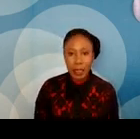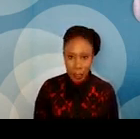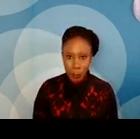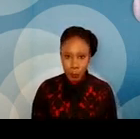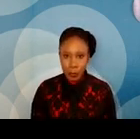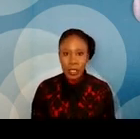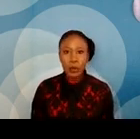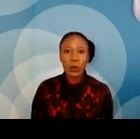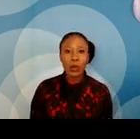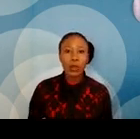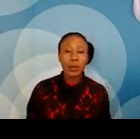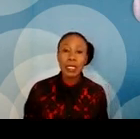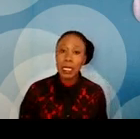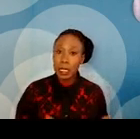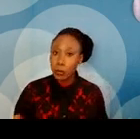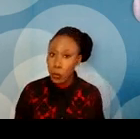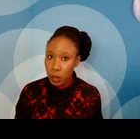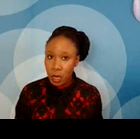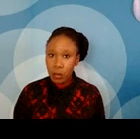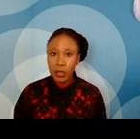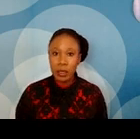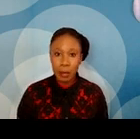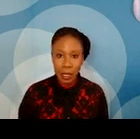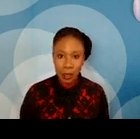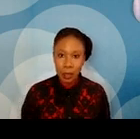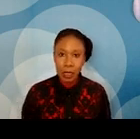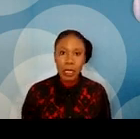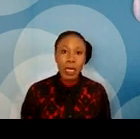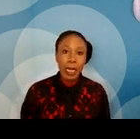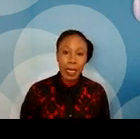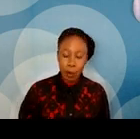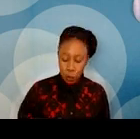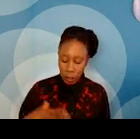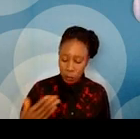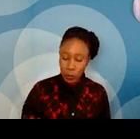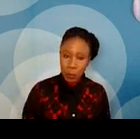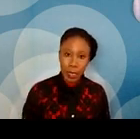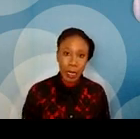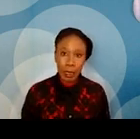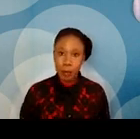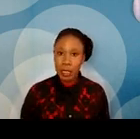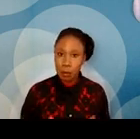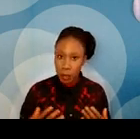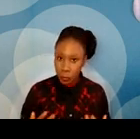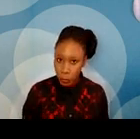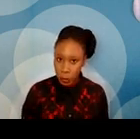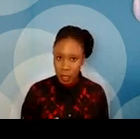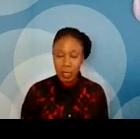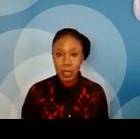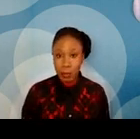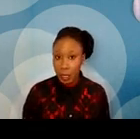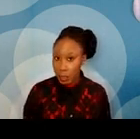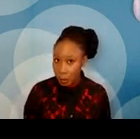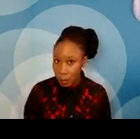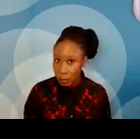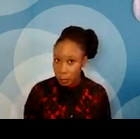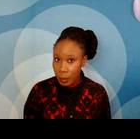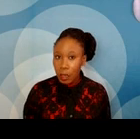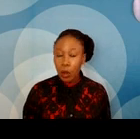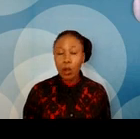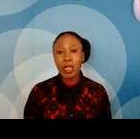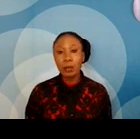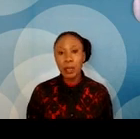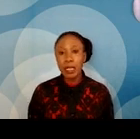här bilderna så kunde man se att 4 vita män och sen fick man en annan bild med 4 svarta